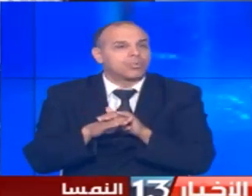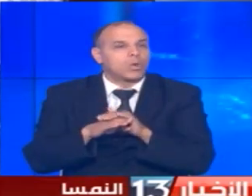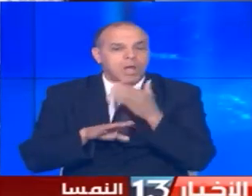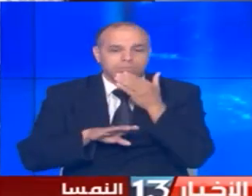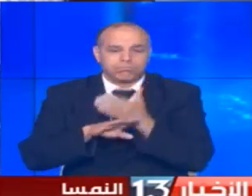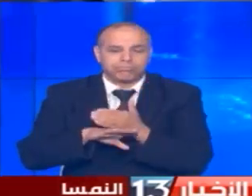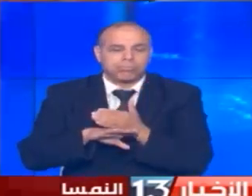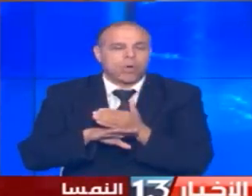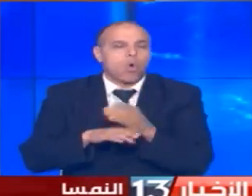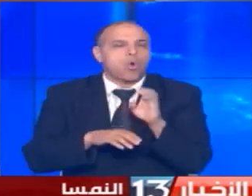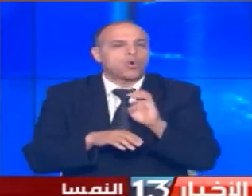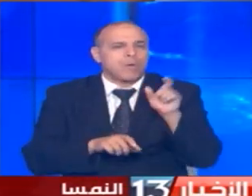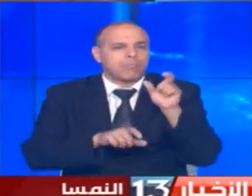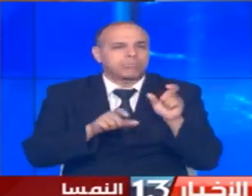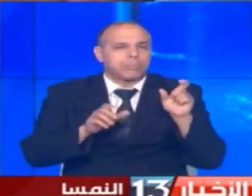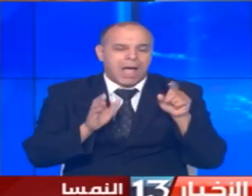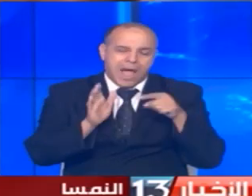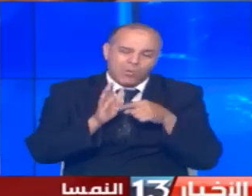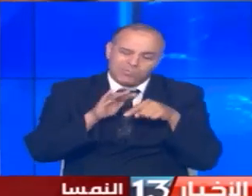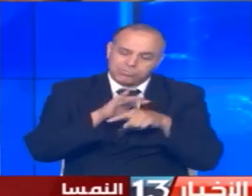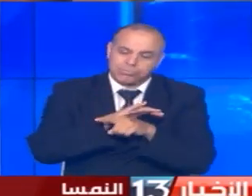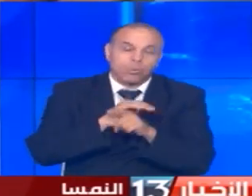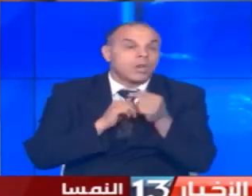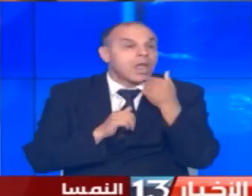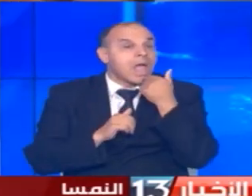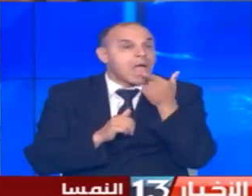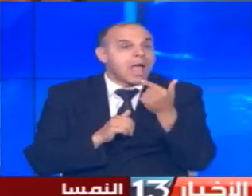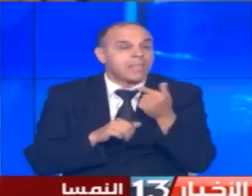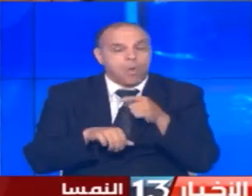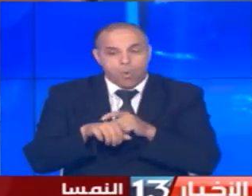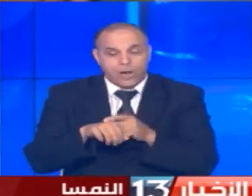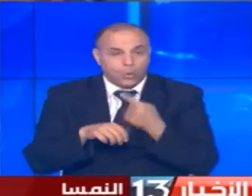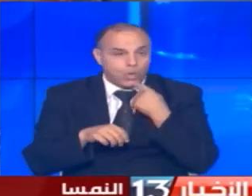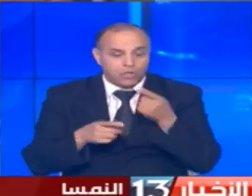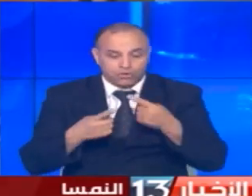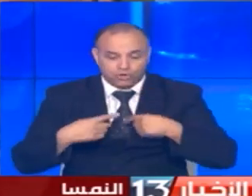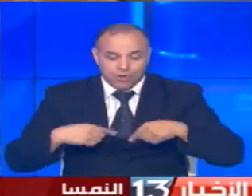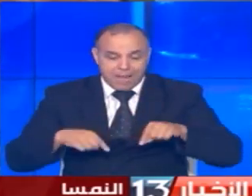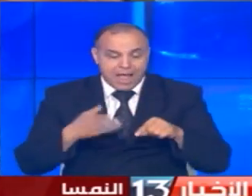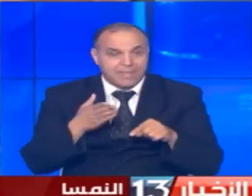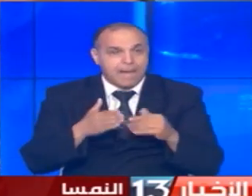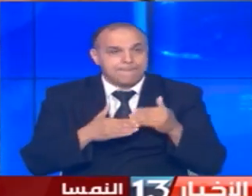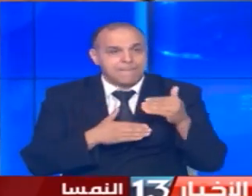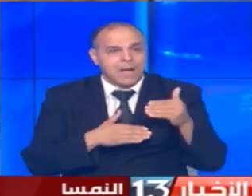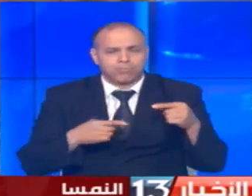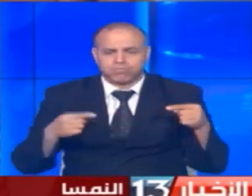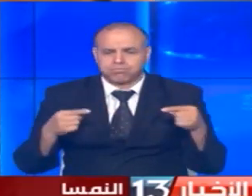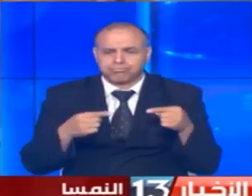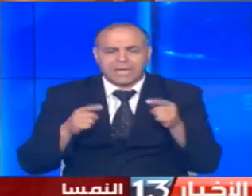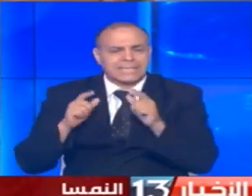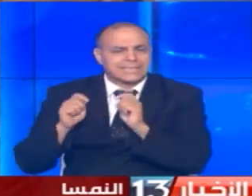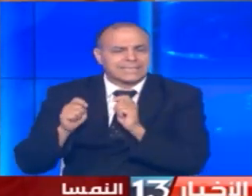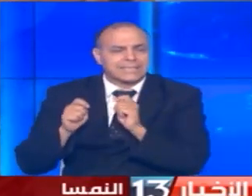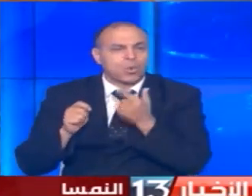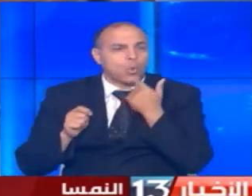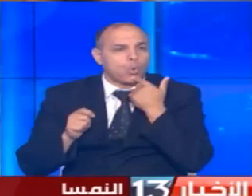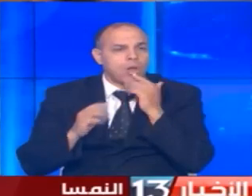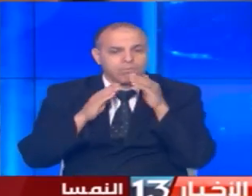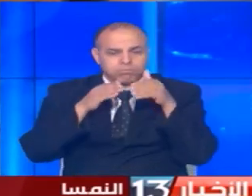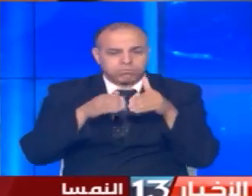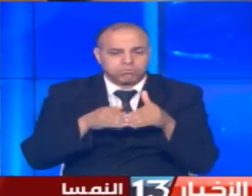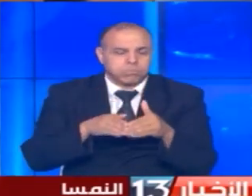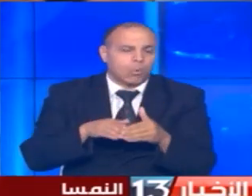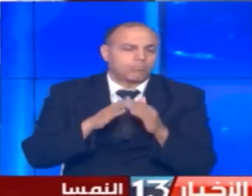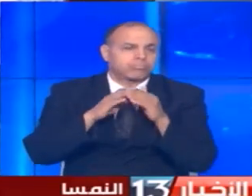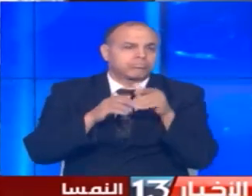أوروبا أعباء المهاجرين غير النظاميين. زمنيا تعقد هذه القمة بعد مواجهات دبلوماسية بشأن السفن التي